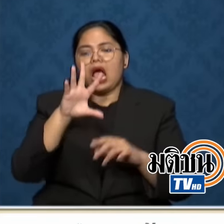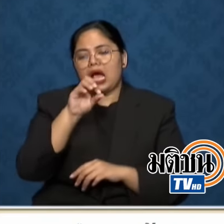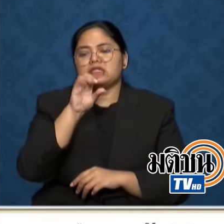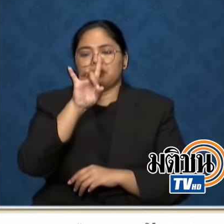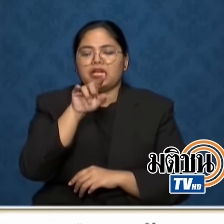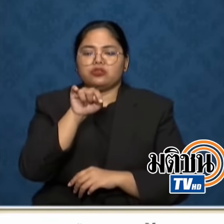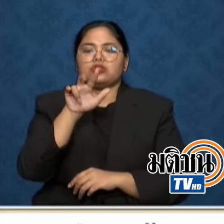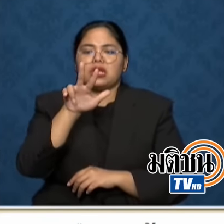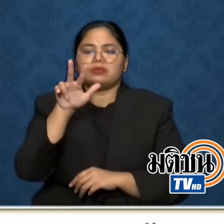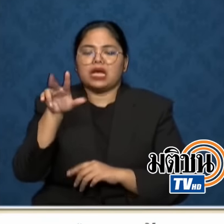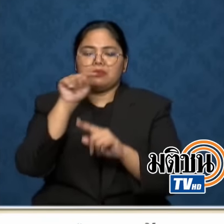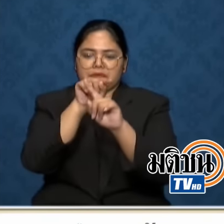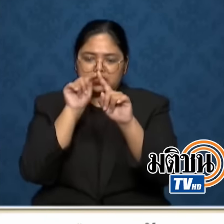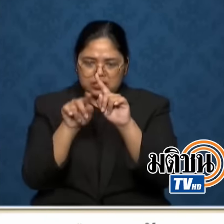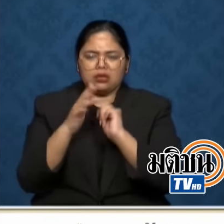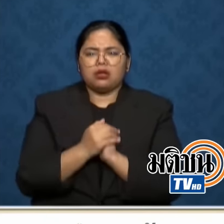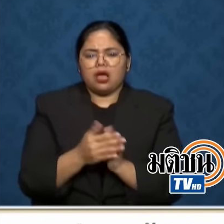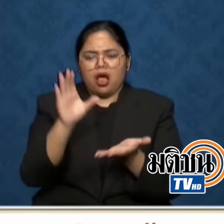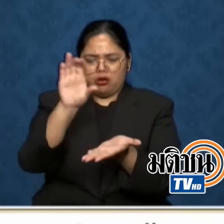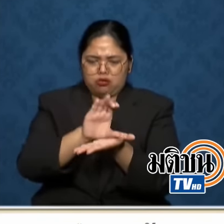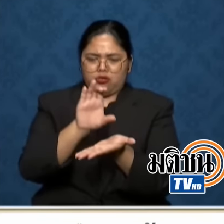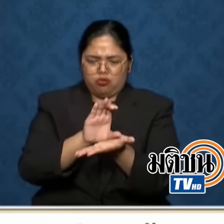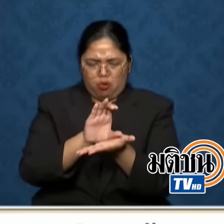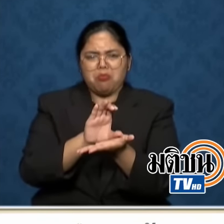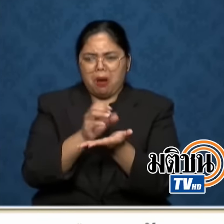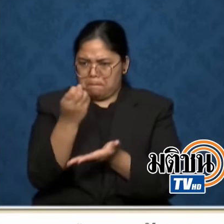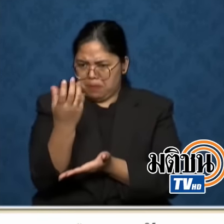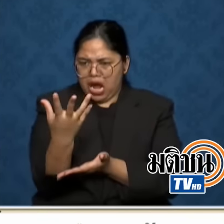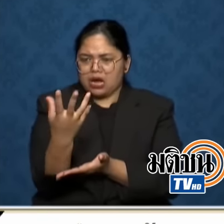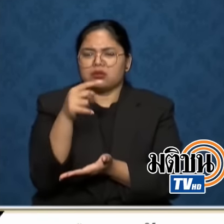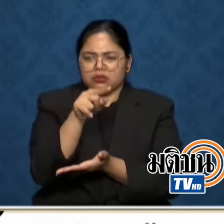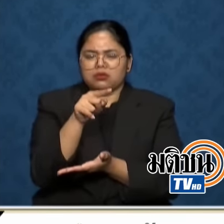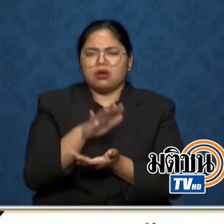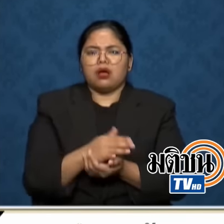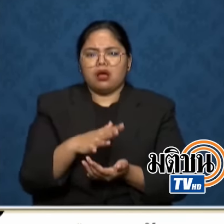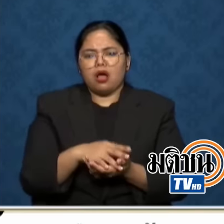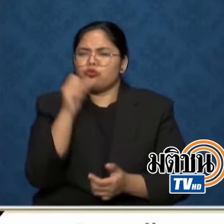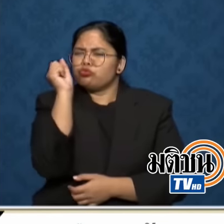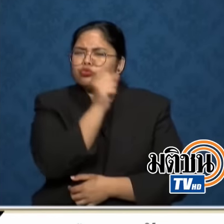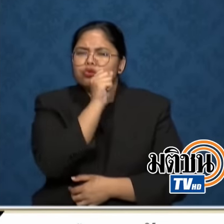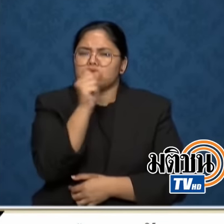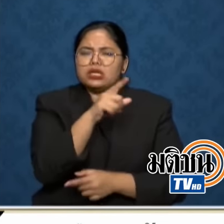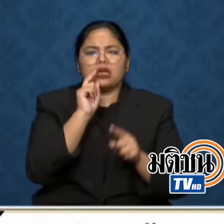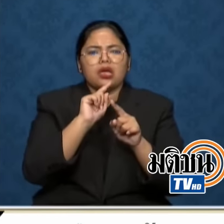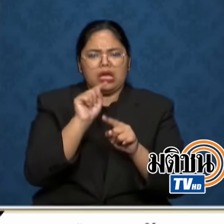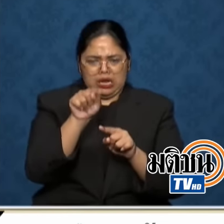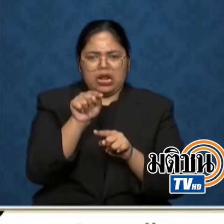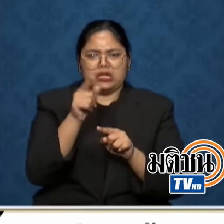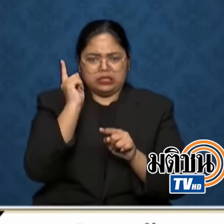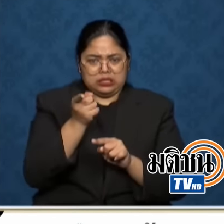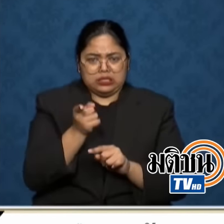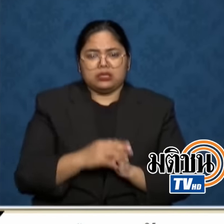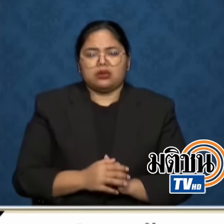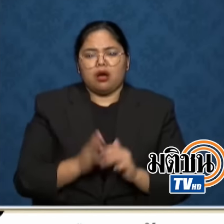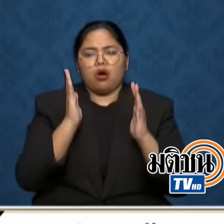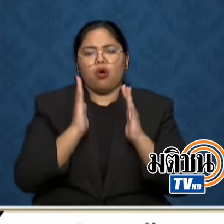58.33% ซึ่งอันเนี้ยถือว่าใช้งบประมาณในสัดส่วนที่เยอะมากนะครับเพราะดนตรีท่านประธานคิดดูจริงๆเอาไปจัดอีเวนต์อะไรเนี่ยเปิดเวทีให้